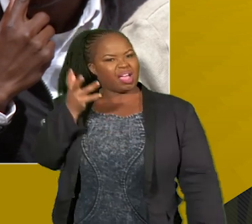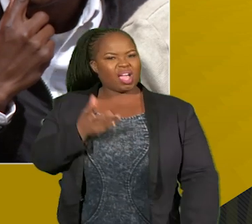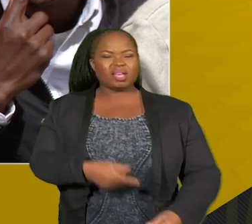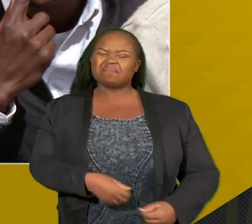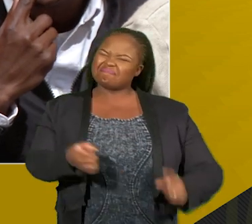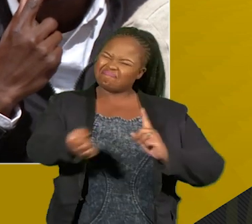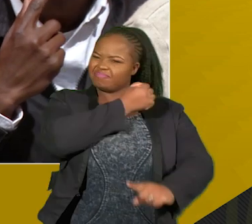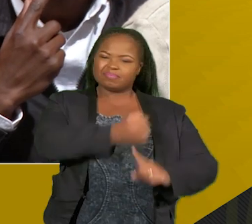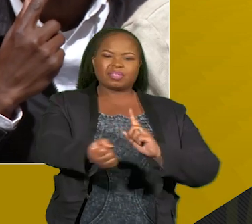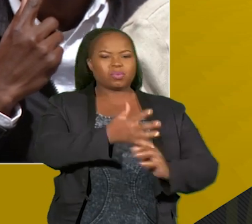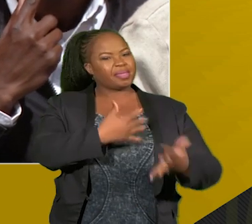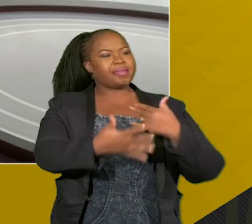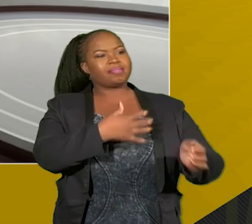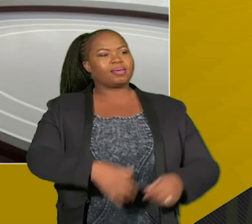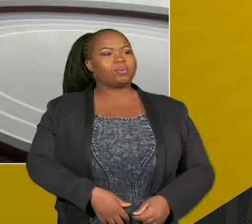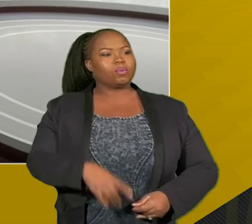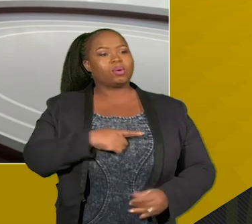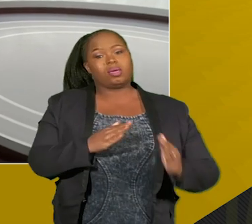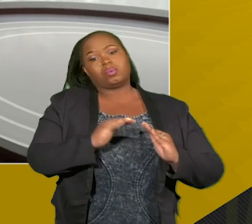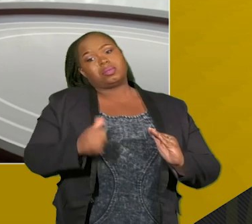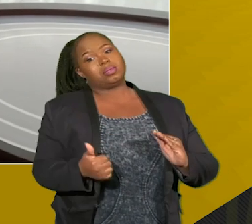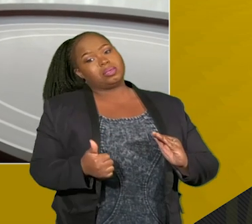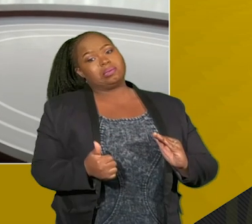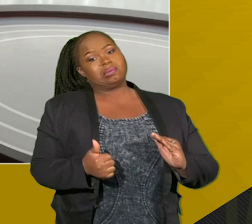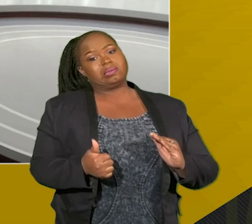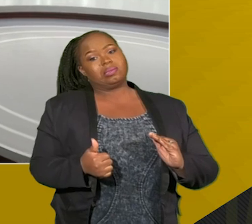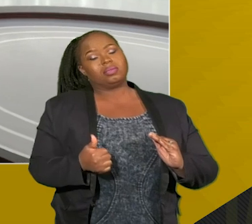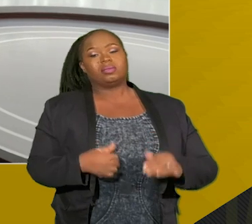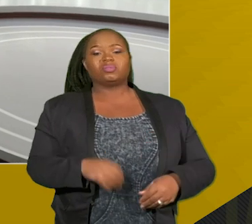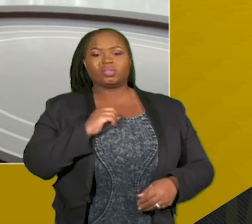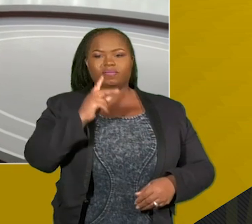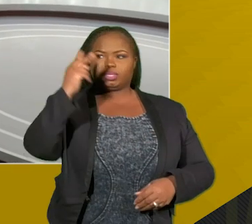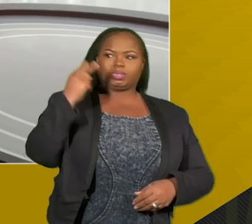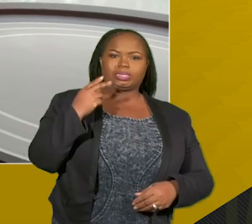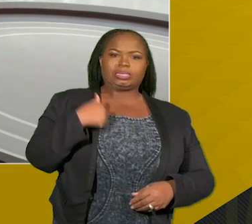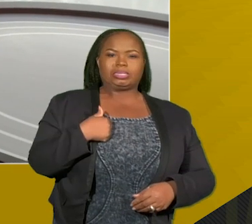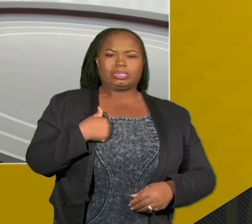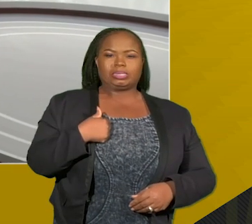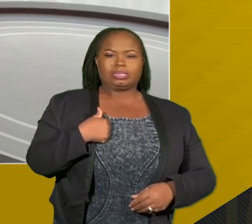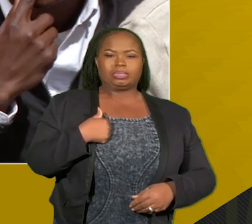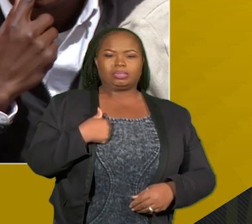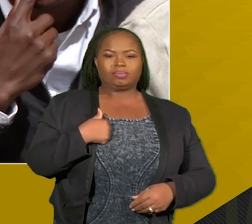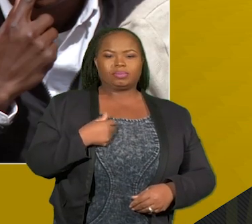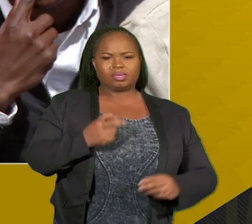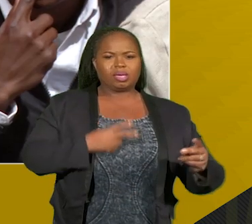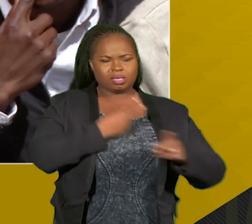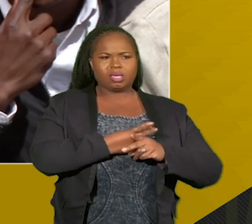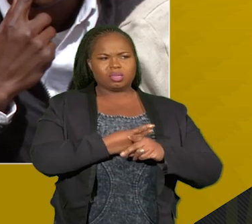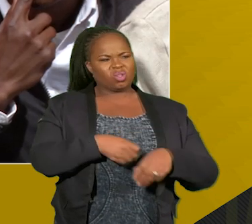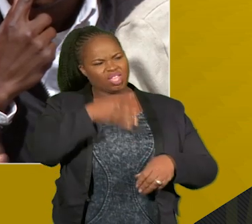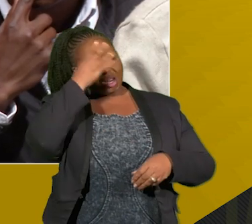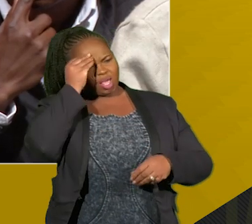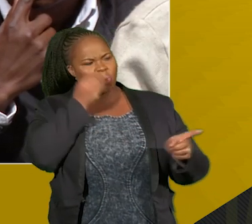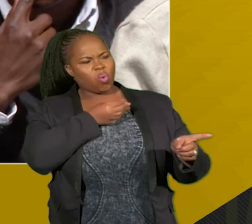yini noma umakhelwane, yeah. Ngabe bekubona kimi lokho yami bakuthatha from kimi ukuthi